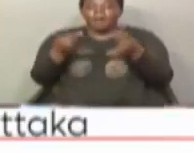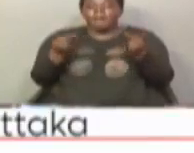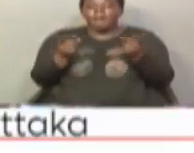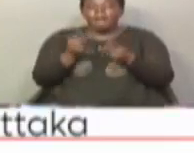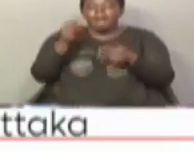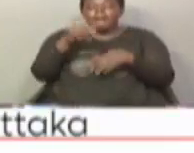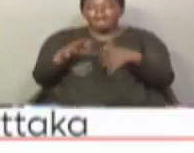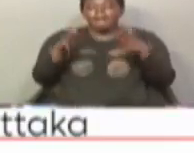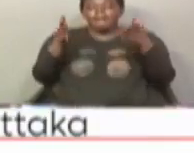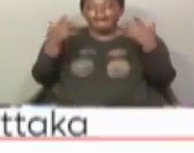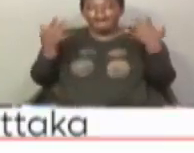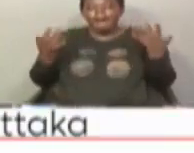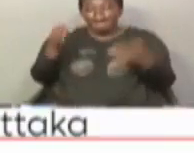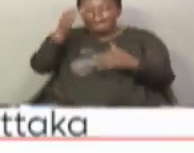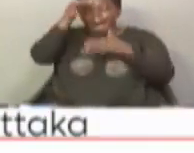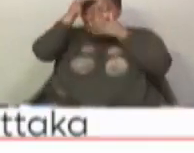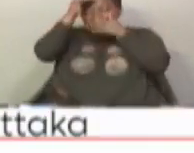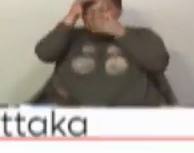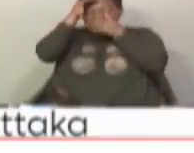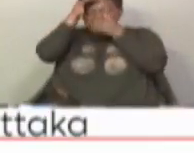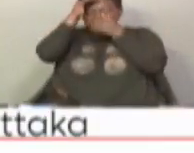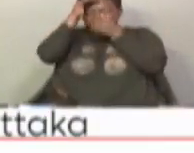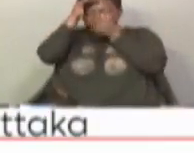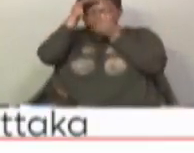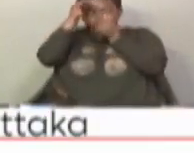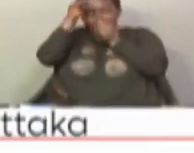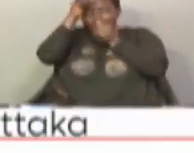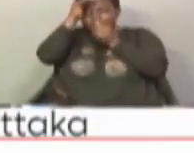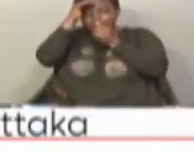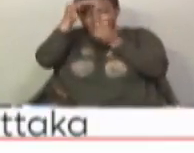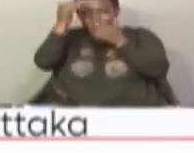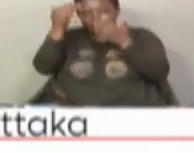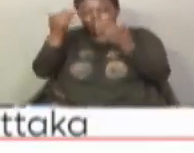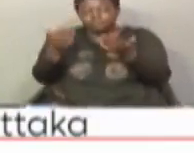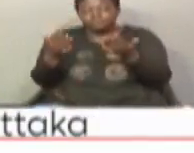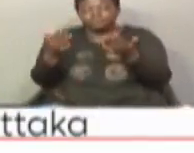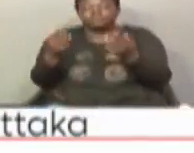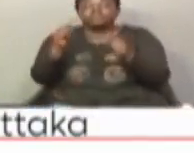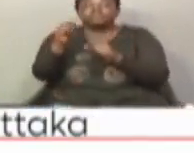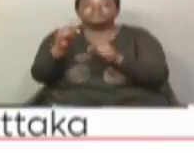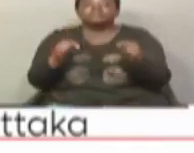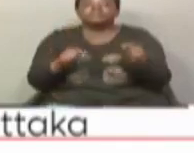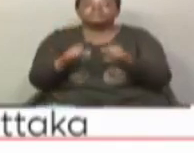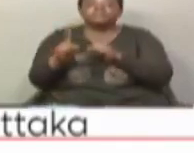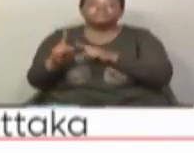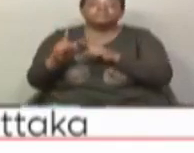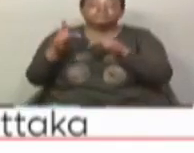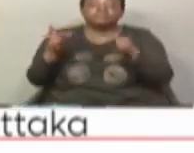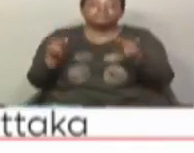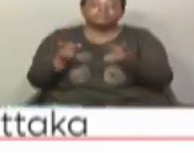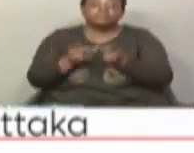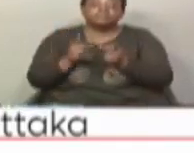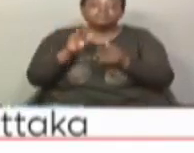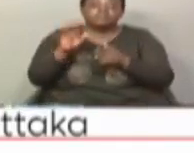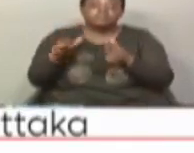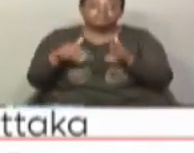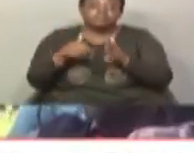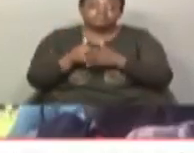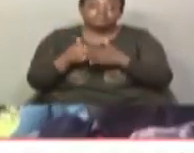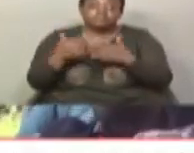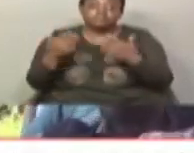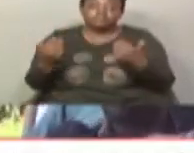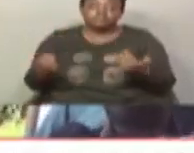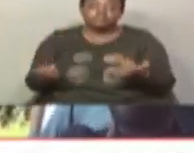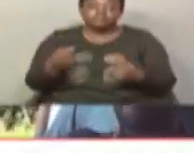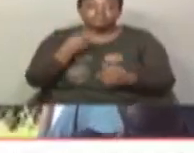kiri mu mikono gya poliisi. Poliisi yaba taking over obukuumi bw'ekifo kino kyonna bano bonna